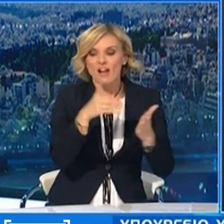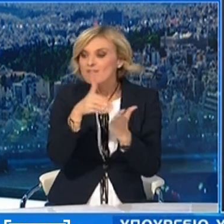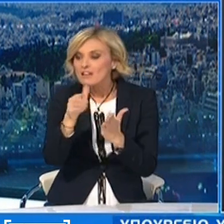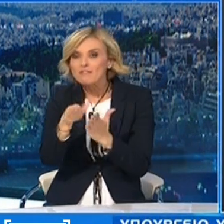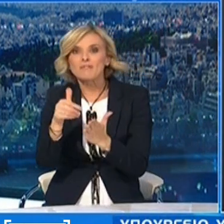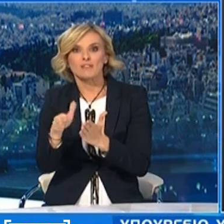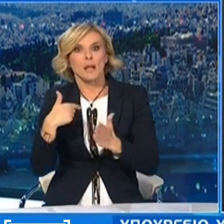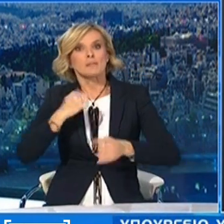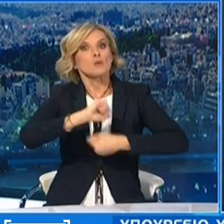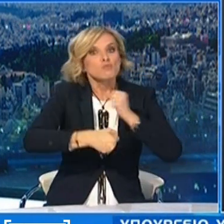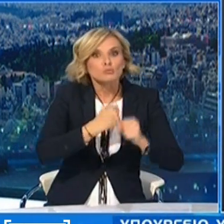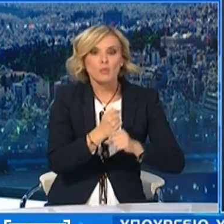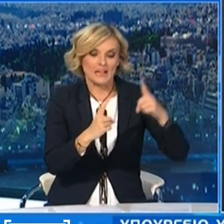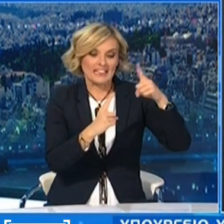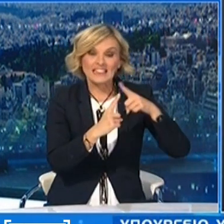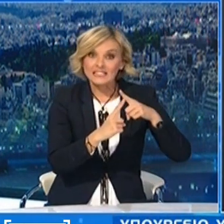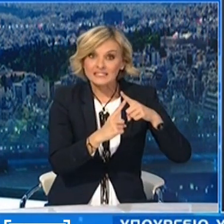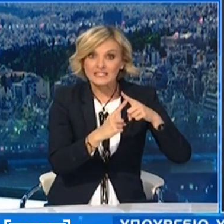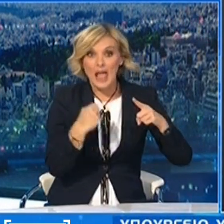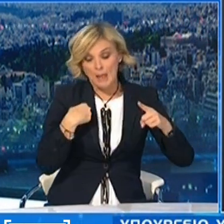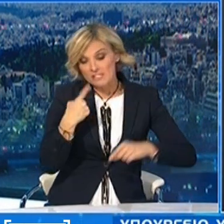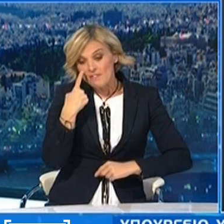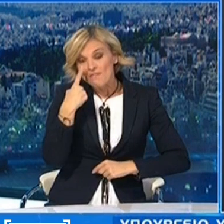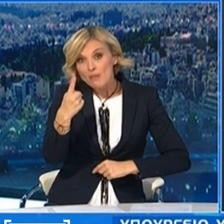υπάρχουν. Όπου υπάρχει τήρηση των μέτρων,